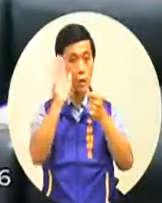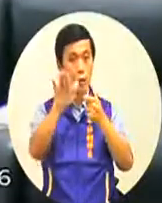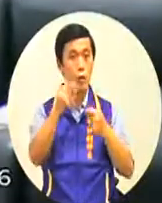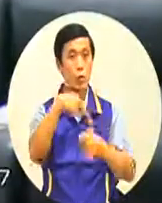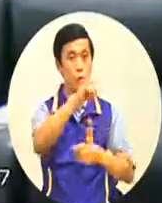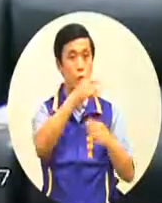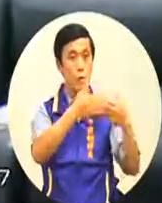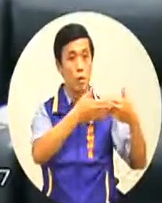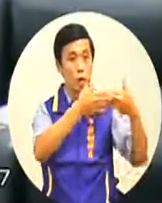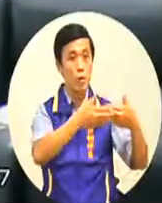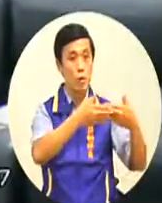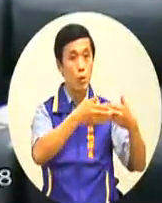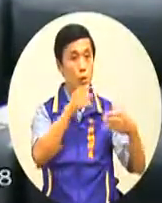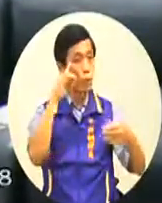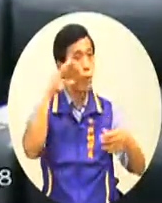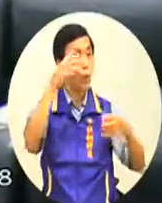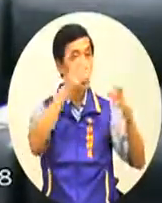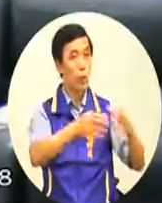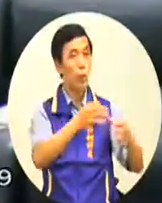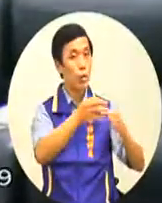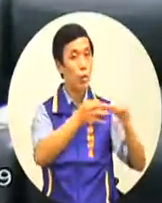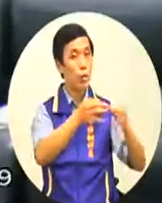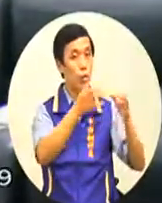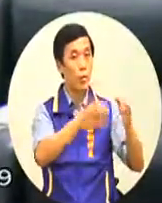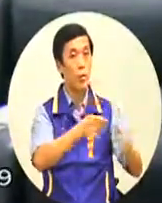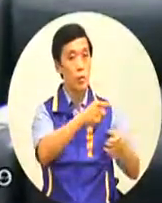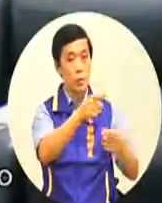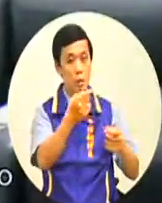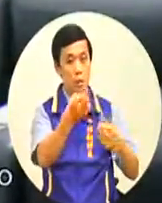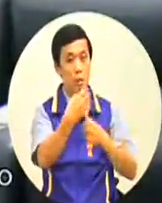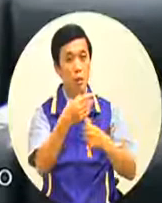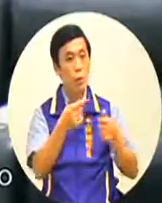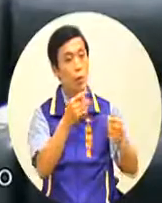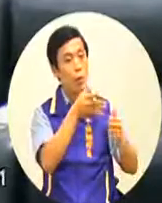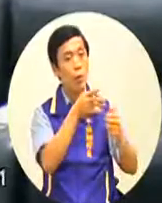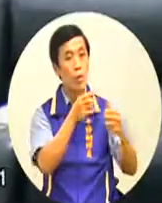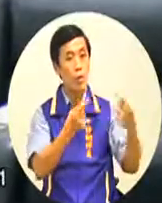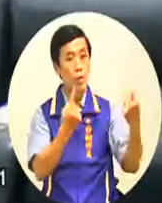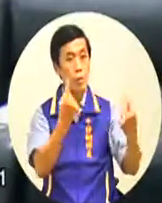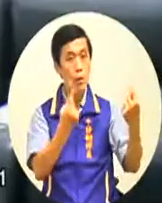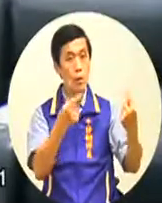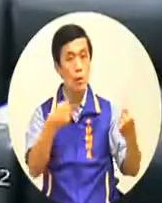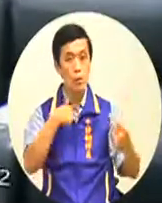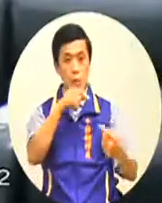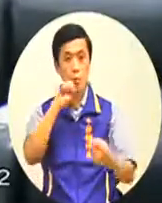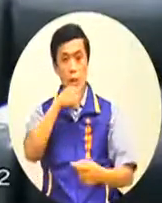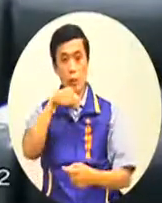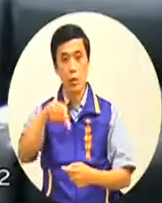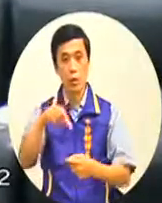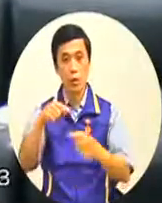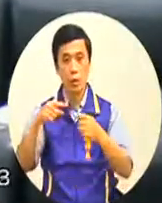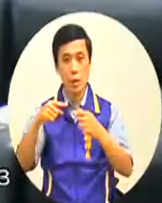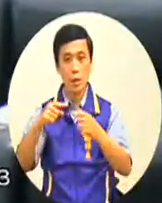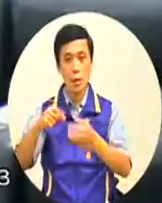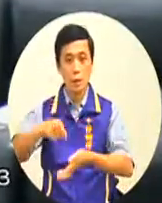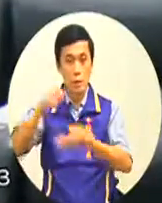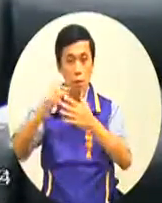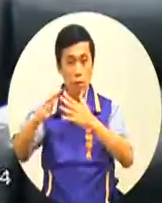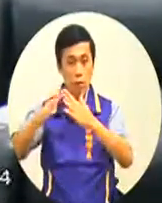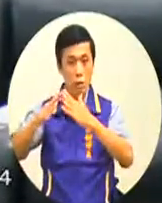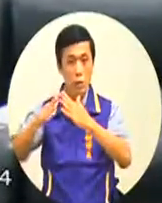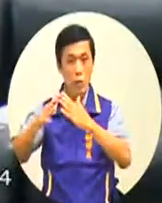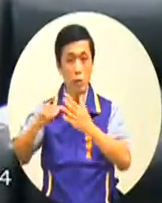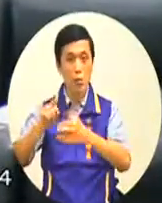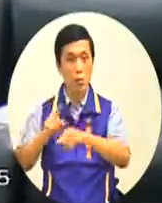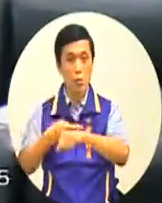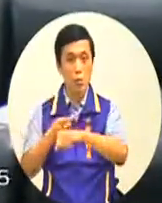比较两岸的青年？”他说：“我们这边哦，比较没有挑战性，比较安逸啊。”啊，我觉得，当然各有好处啊。我